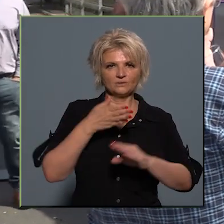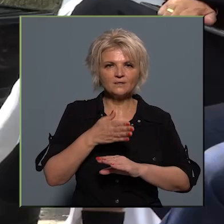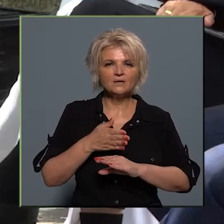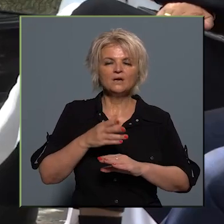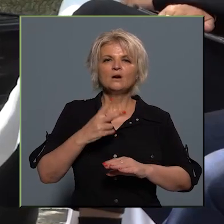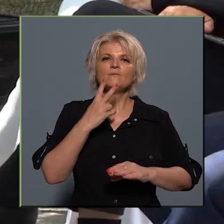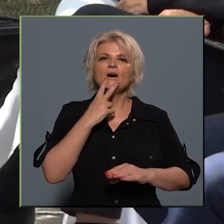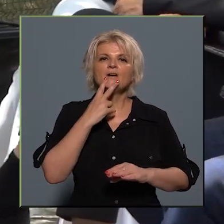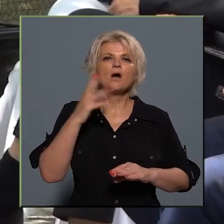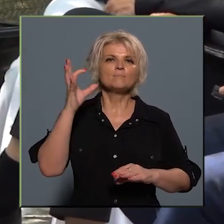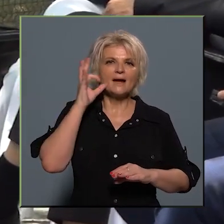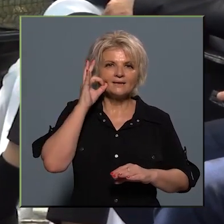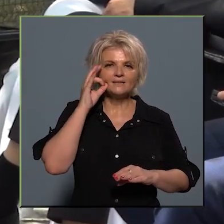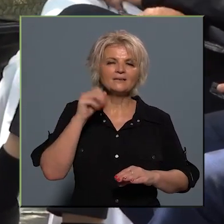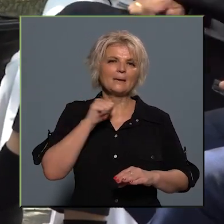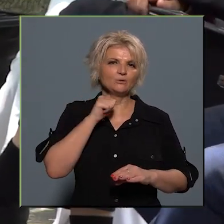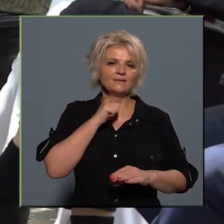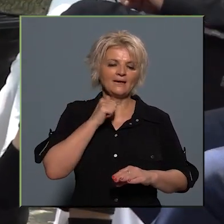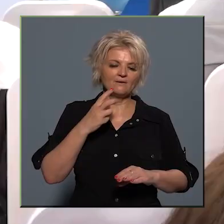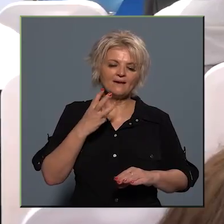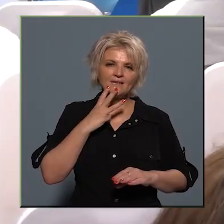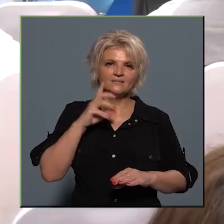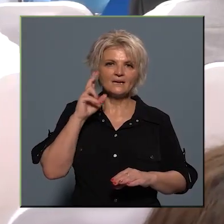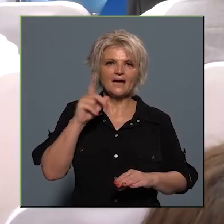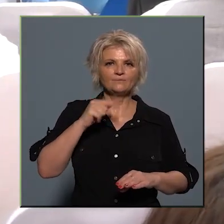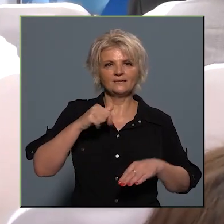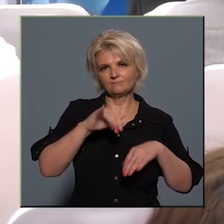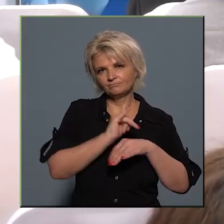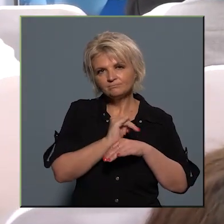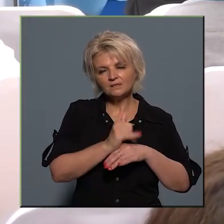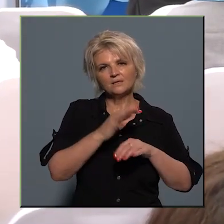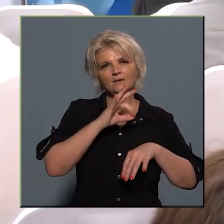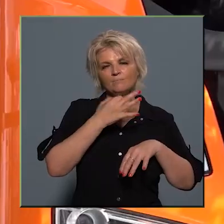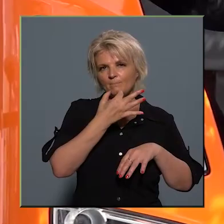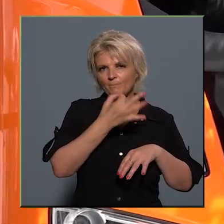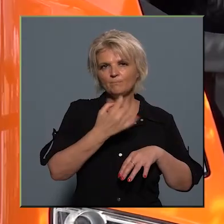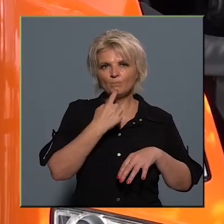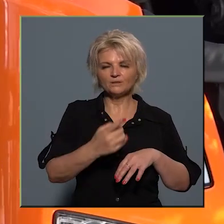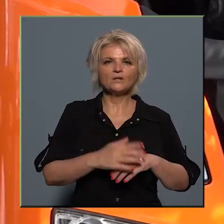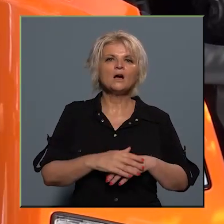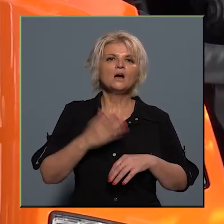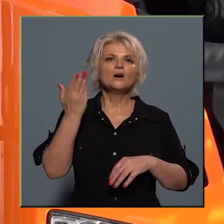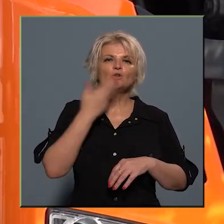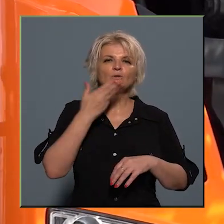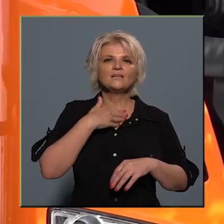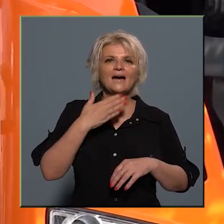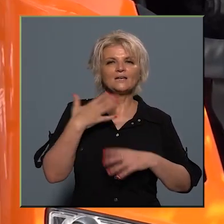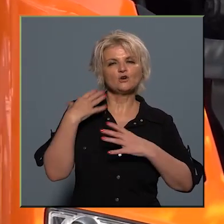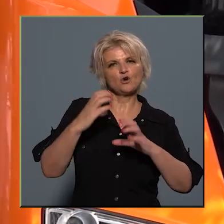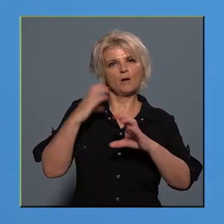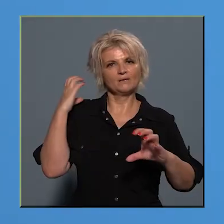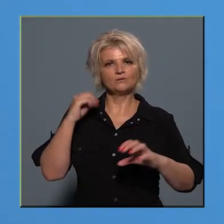Varga Bálint, a Gebrüder Weiss Kft. Ügyvezetője bejelentette, hogy a Hyundai Ixcent típusú kamion a Linde